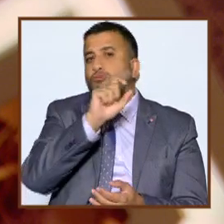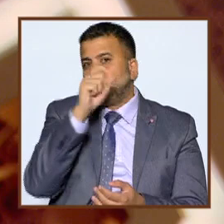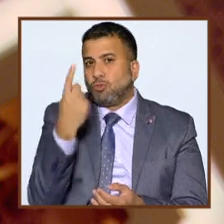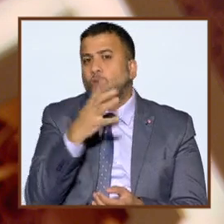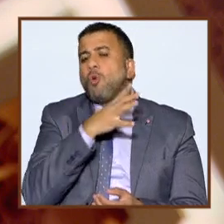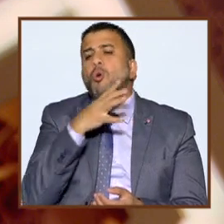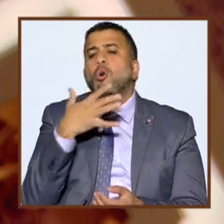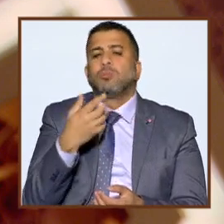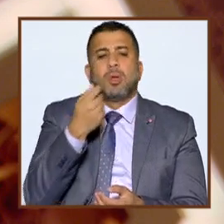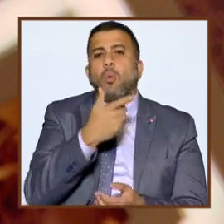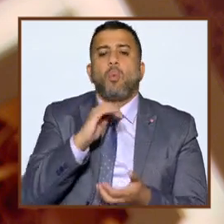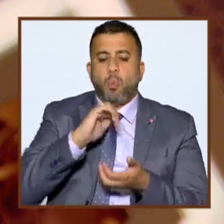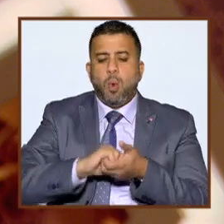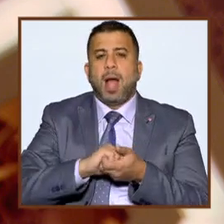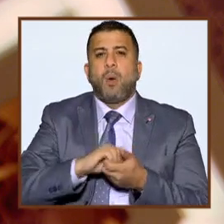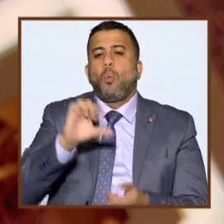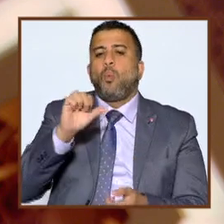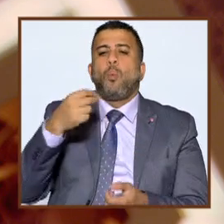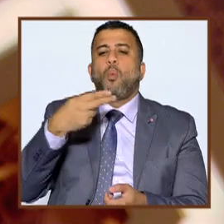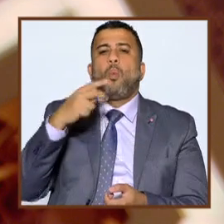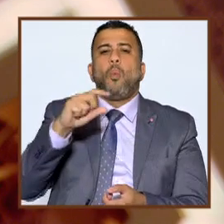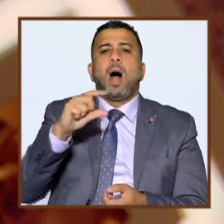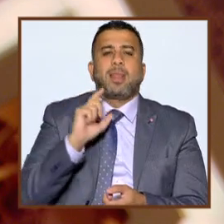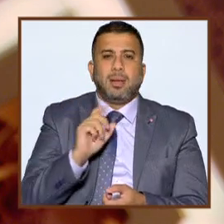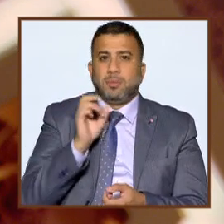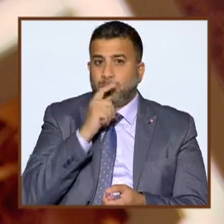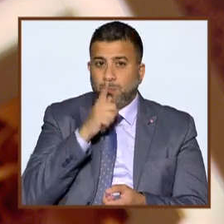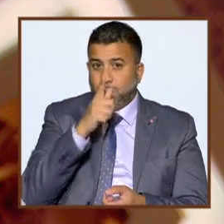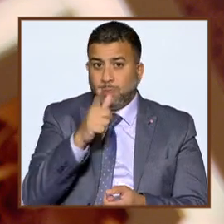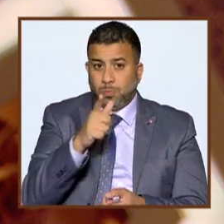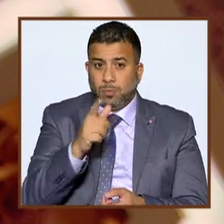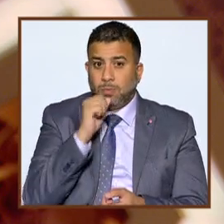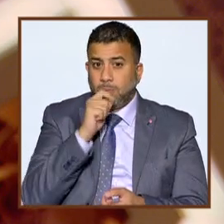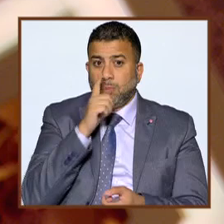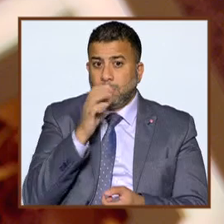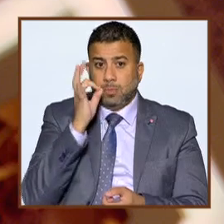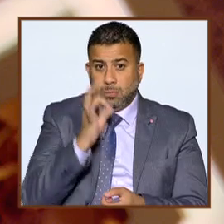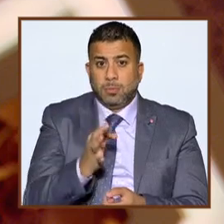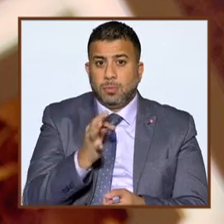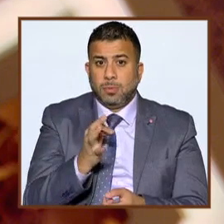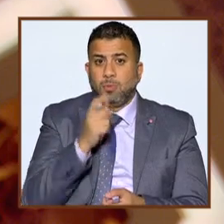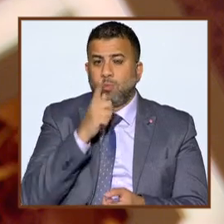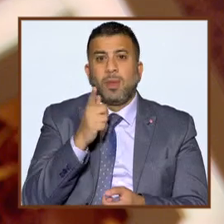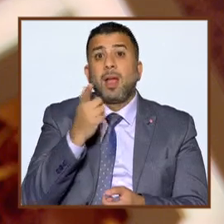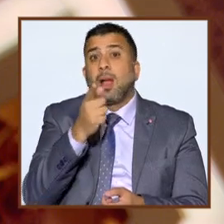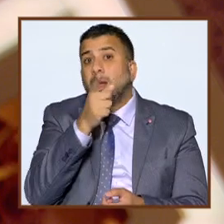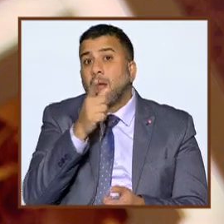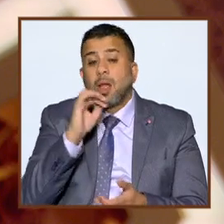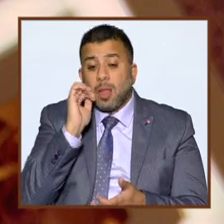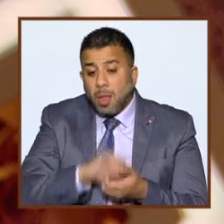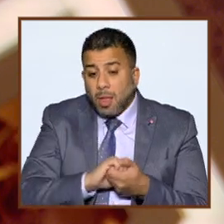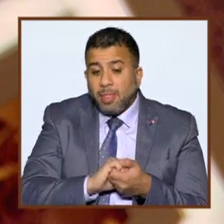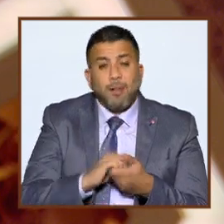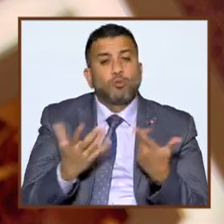شهريا يقصد الوعد، نذر وعد، ولذلك العرف يا أخي الفاضل له سلطان في الشرع، العرف